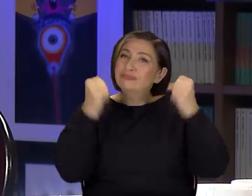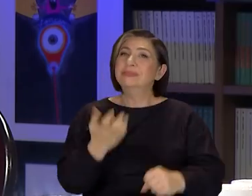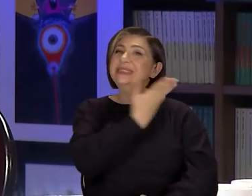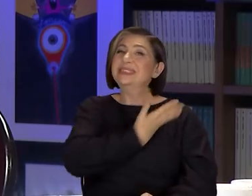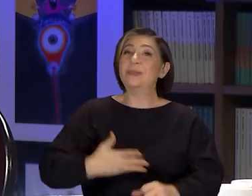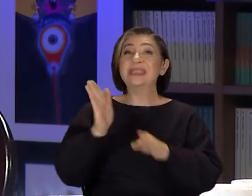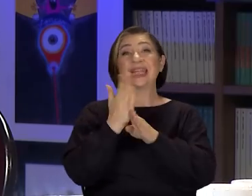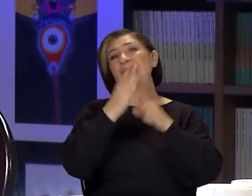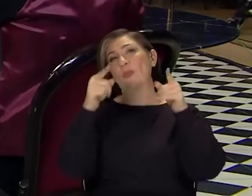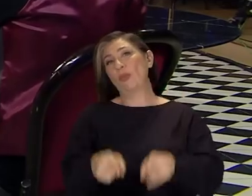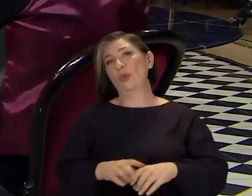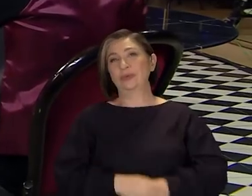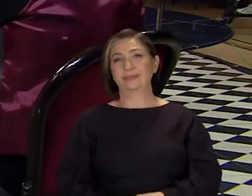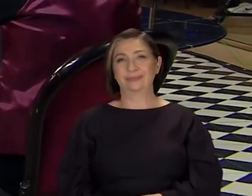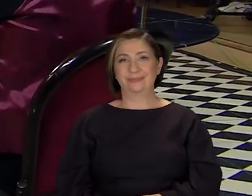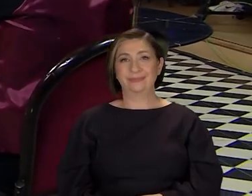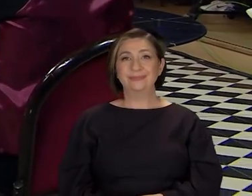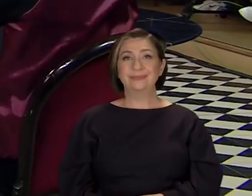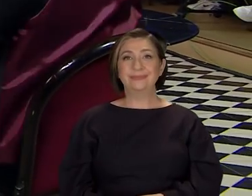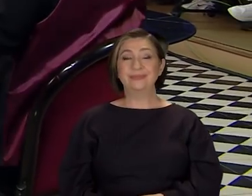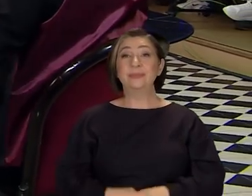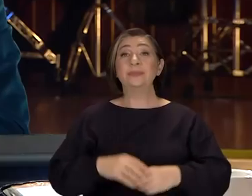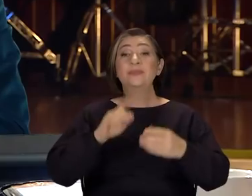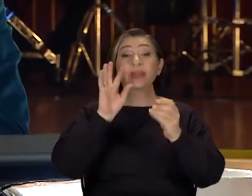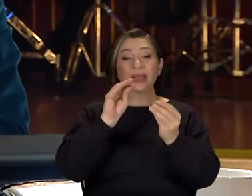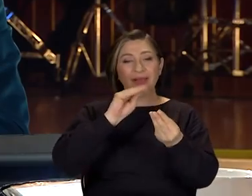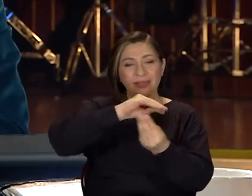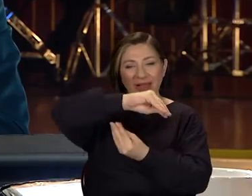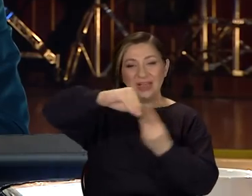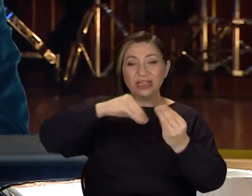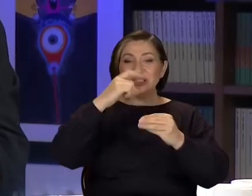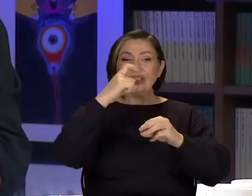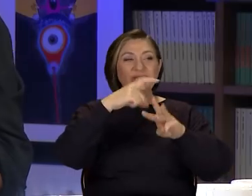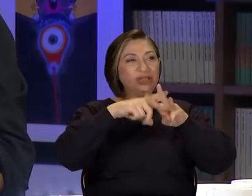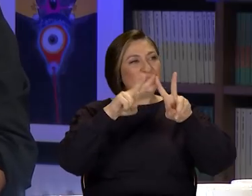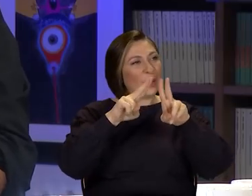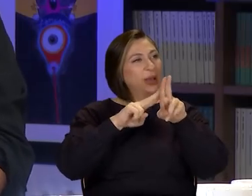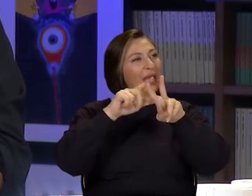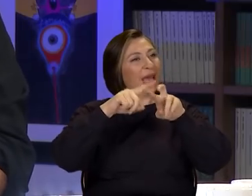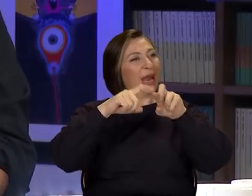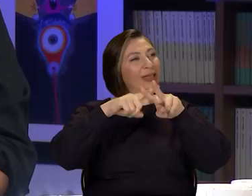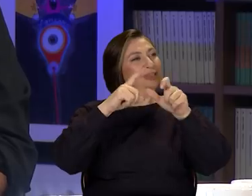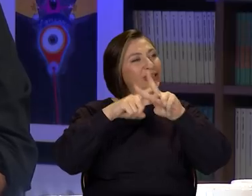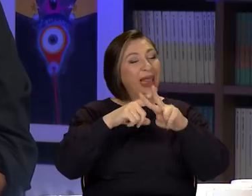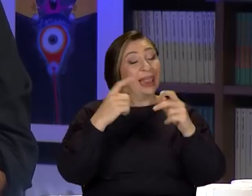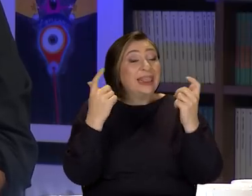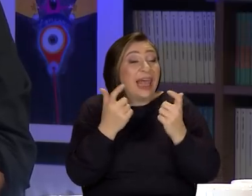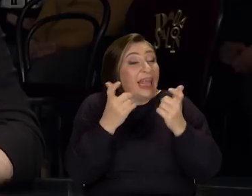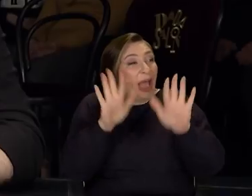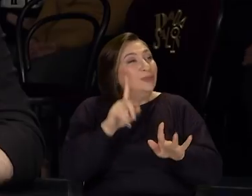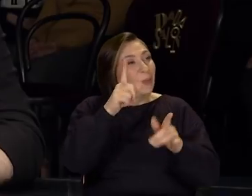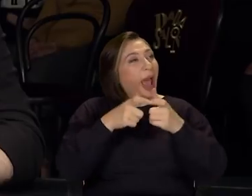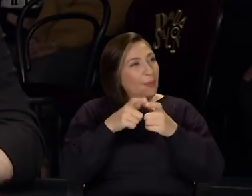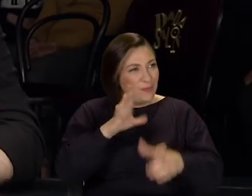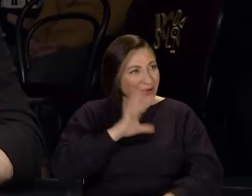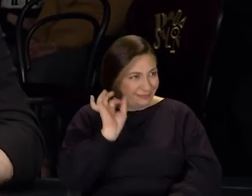sevmemizin nedeni de budur. Yani devri daim olsun. Cem Karaca'nın öyle bir albümü var değil mi? Nerede kalmıştık? Aynen. Aa,